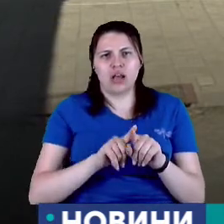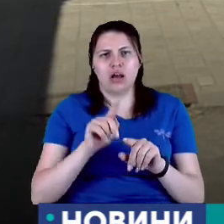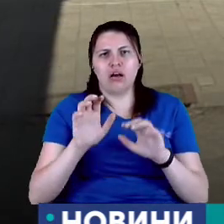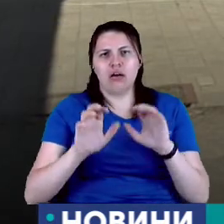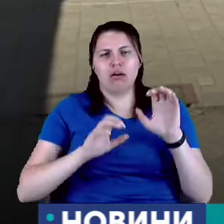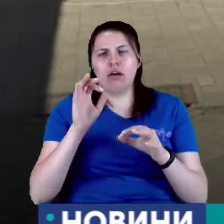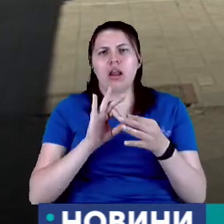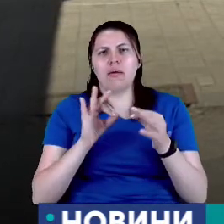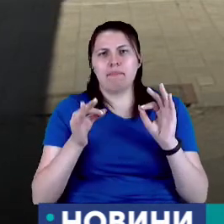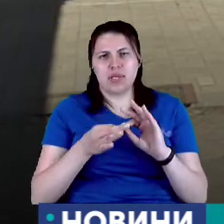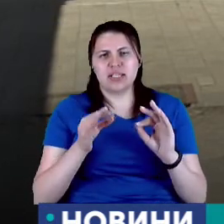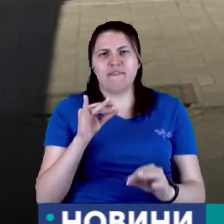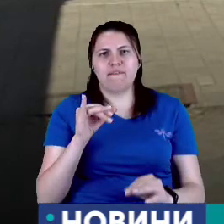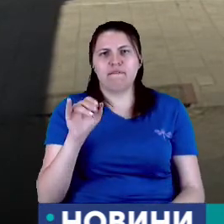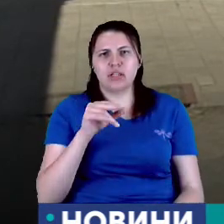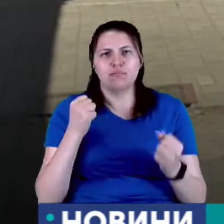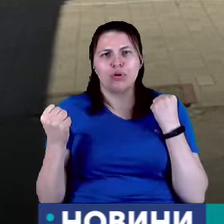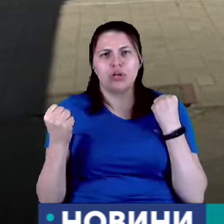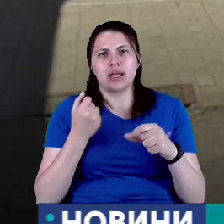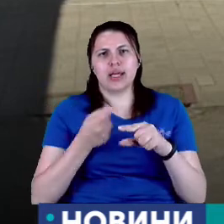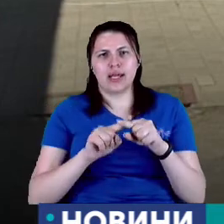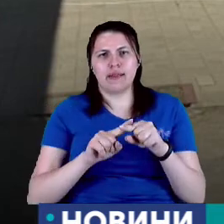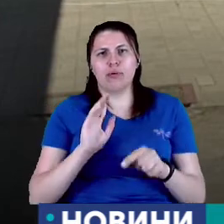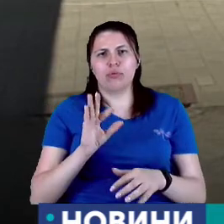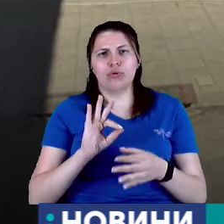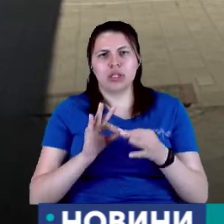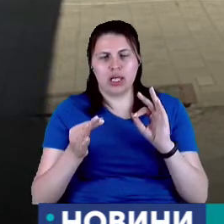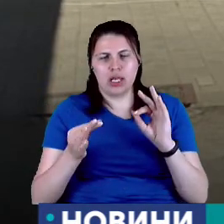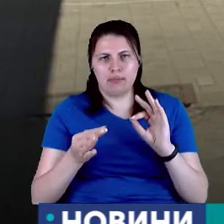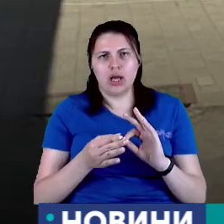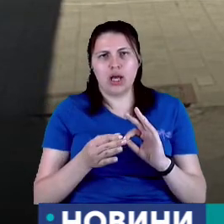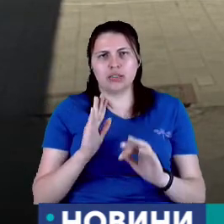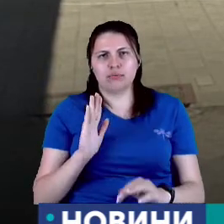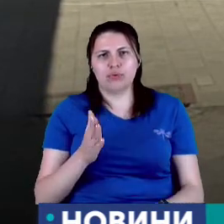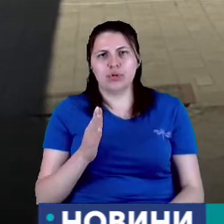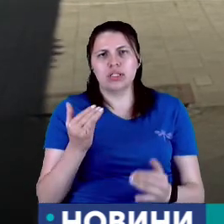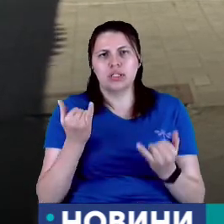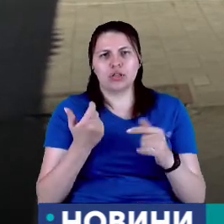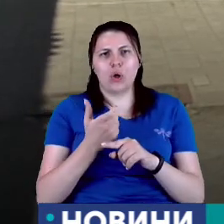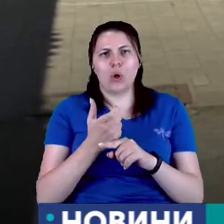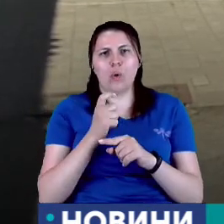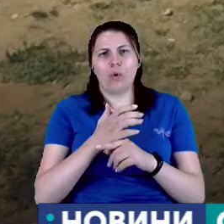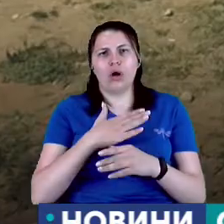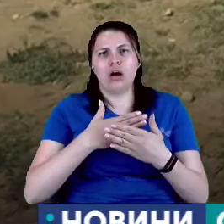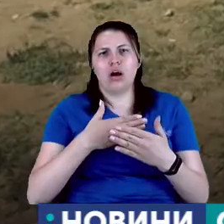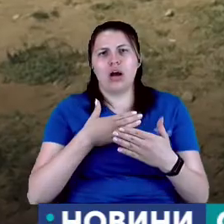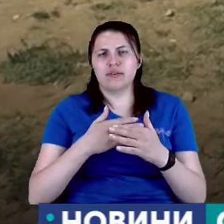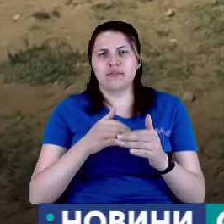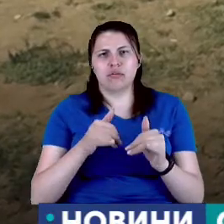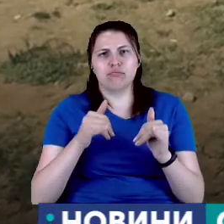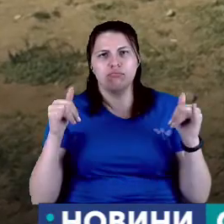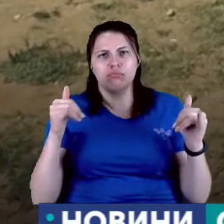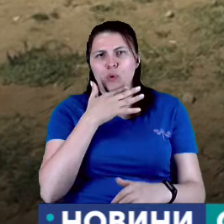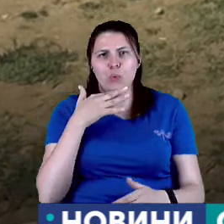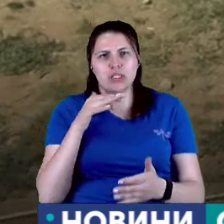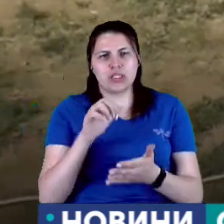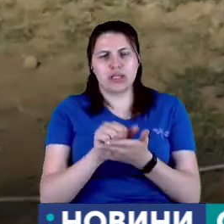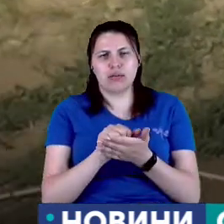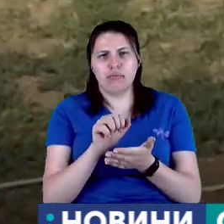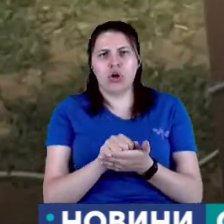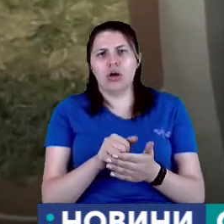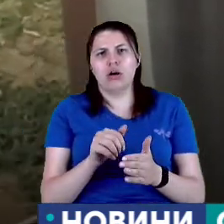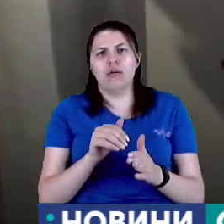и именно эта дисциплина будет на Олимпиаде. И она сейчас очень активно и прогрессивно развивается. Відбудеться 4-денний